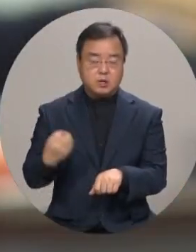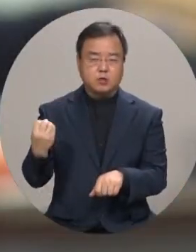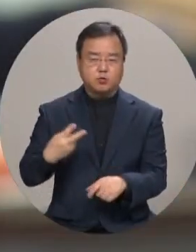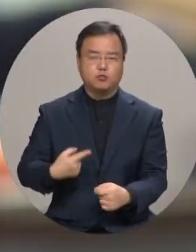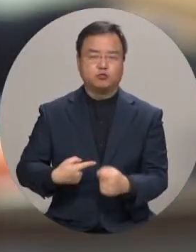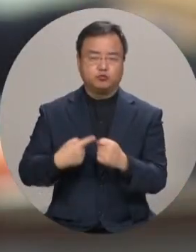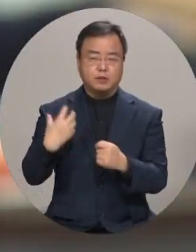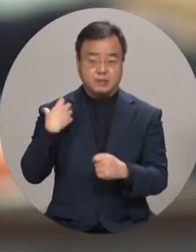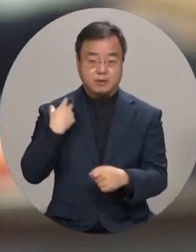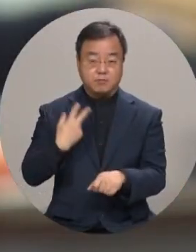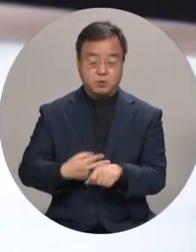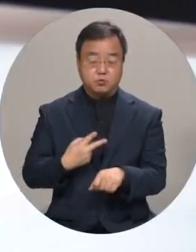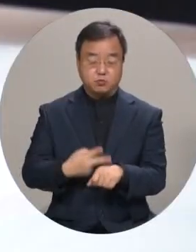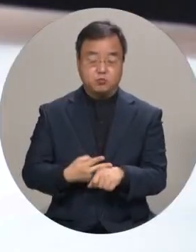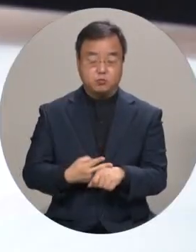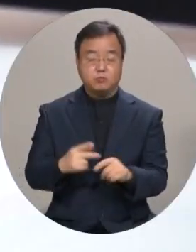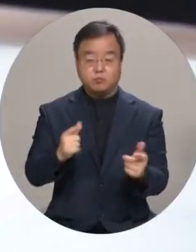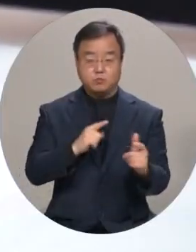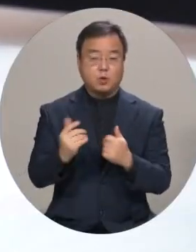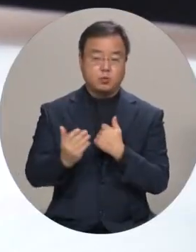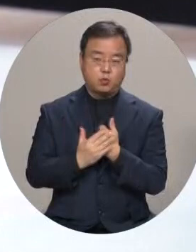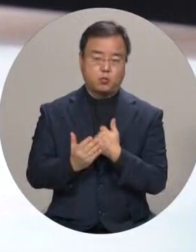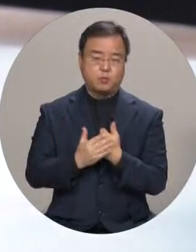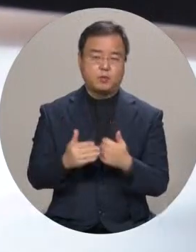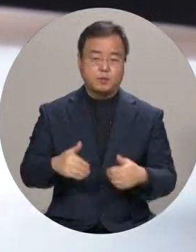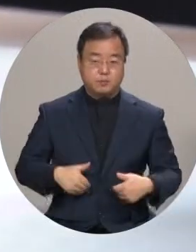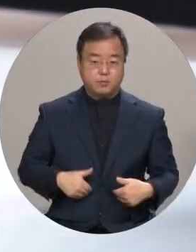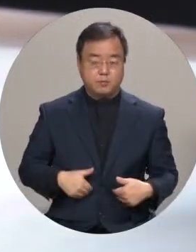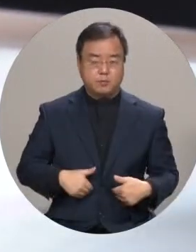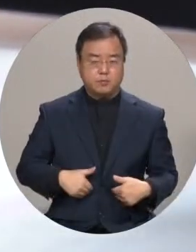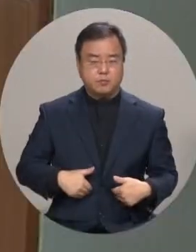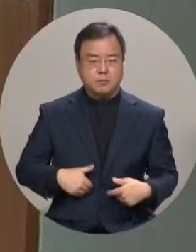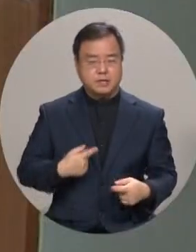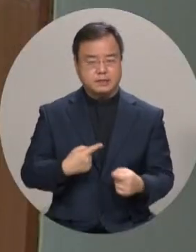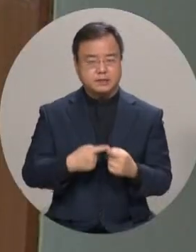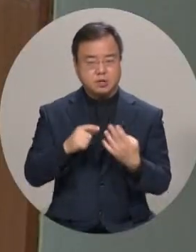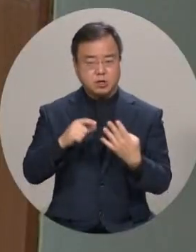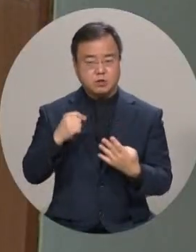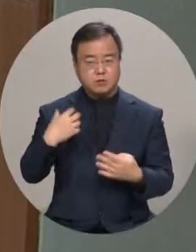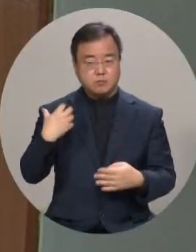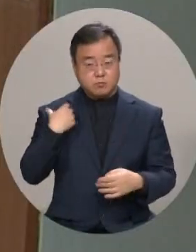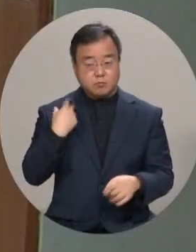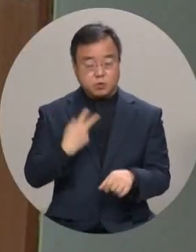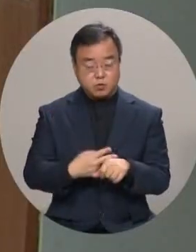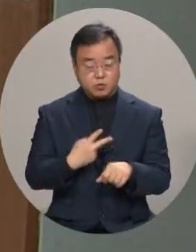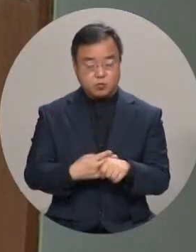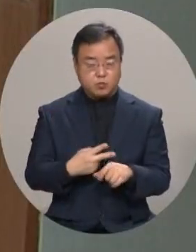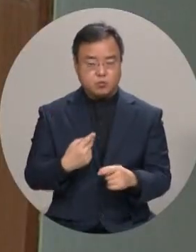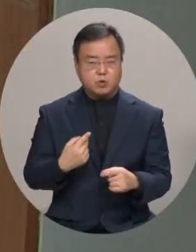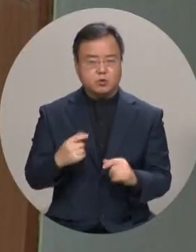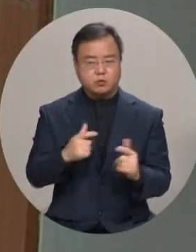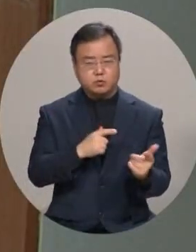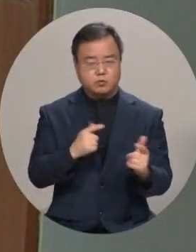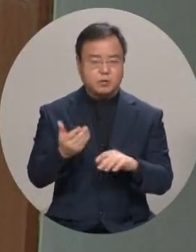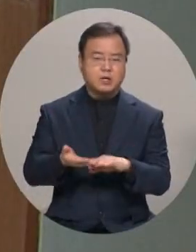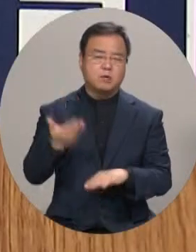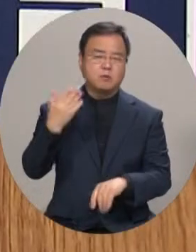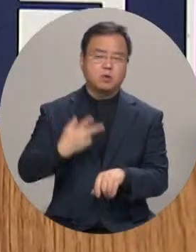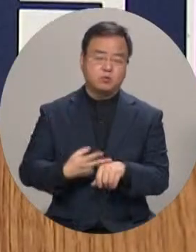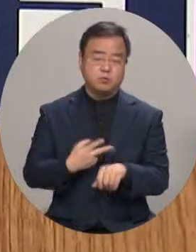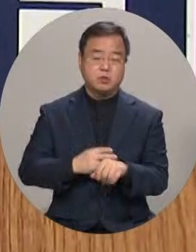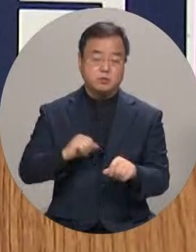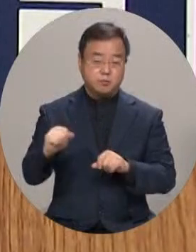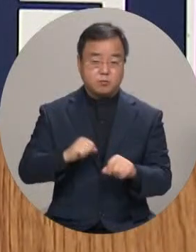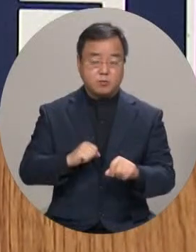제도들, 이런 것들이 좀 마련이 되어야 하고요. 이 선임교사나 수석교사분들이 하는 역할에서는 또 일정 부분 그 원래 하시고